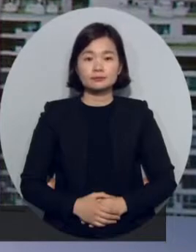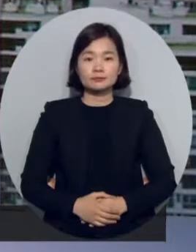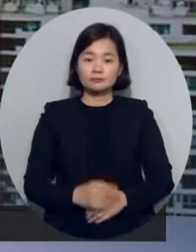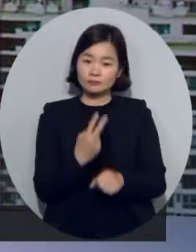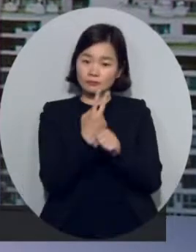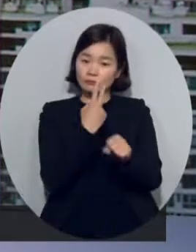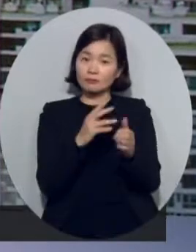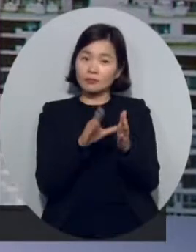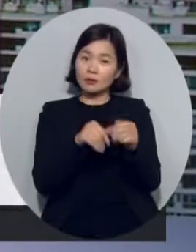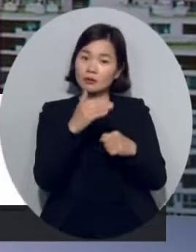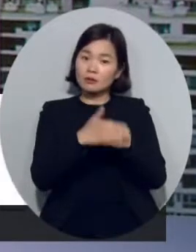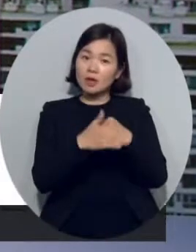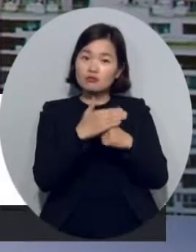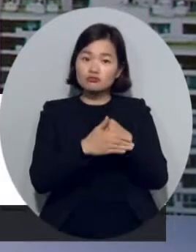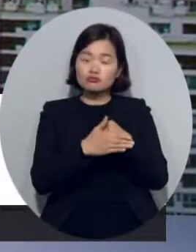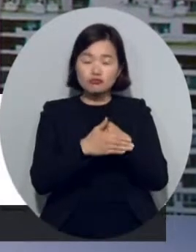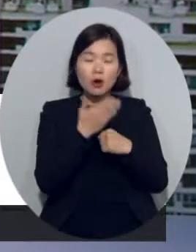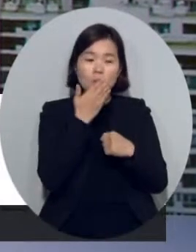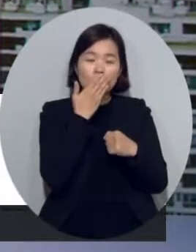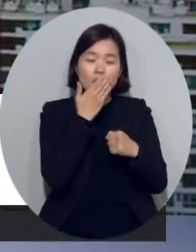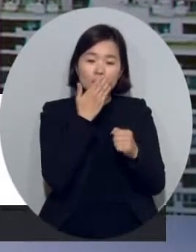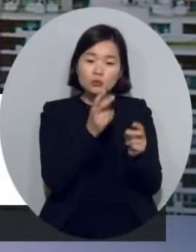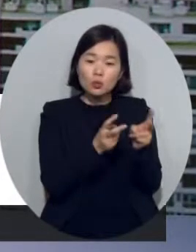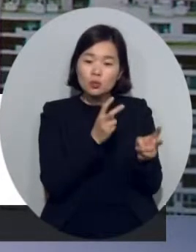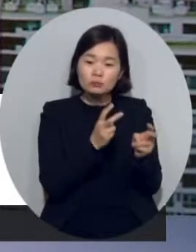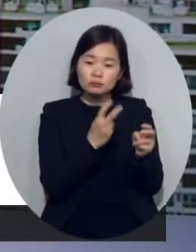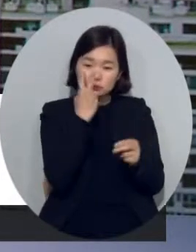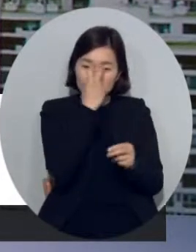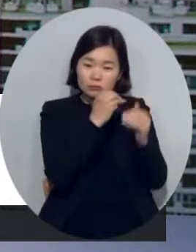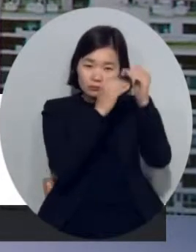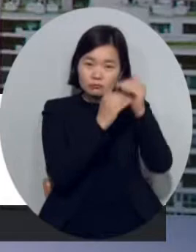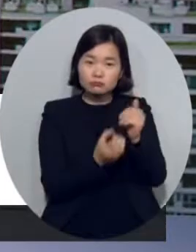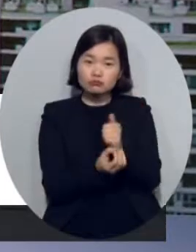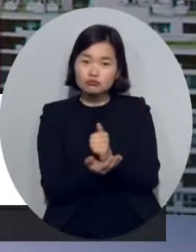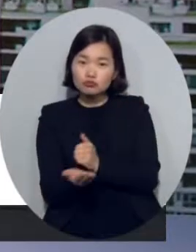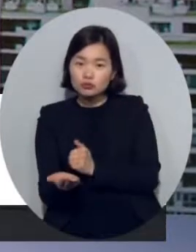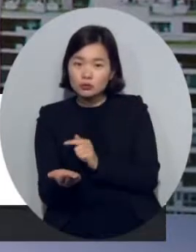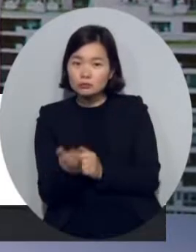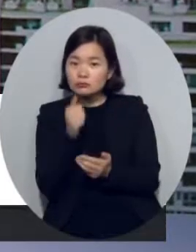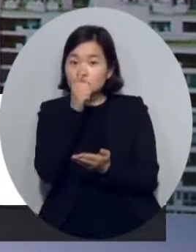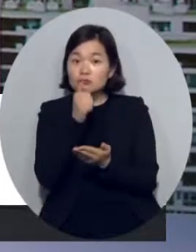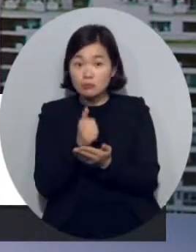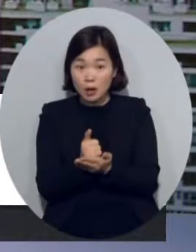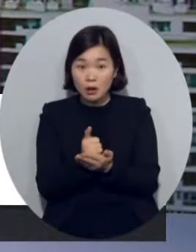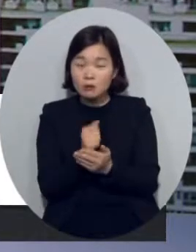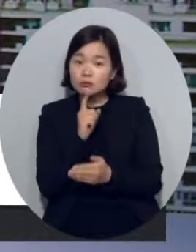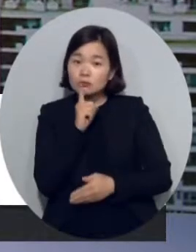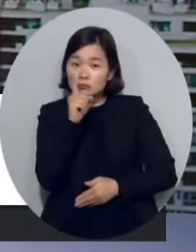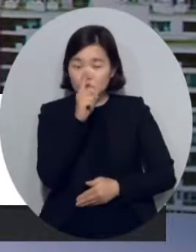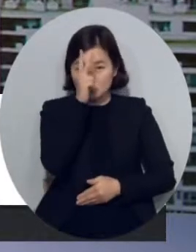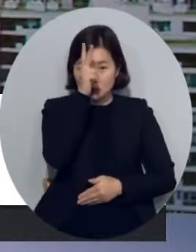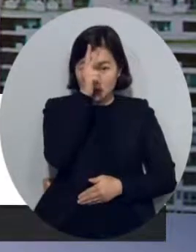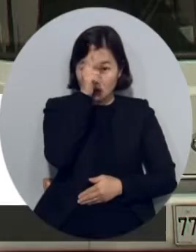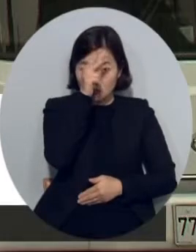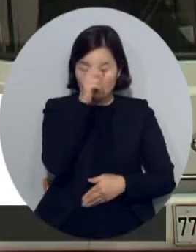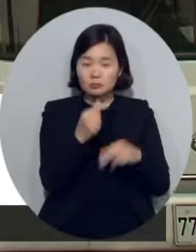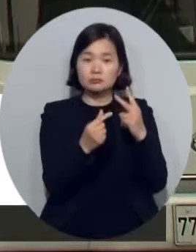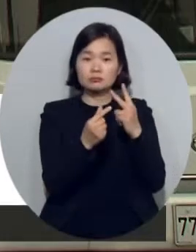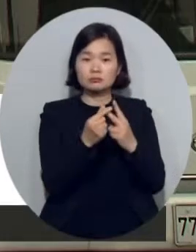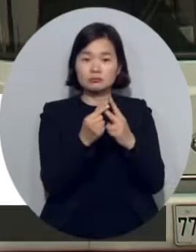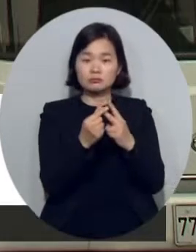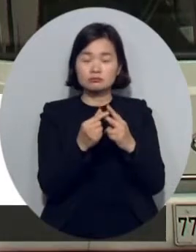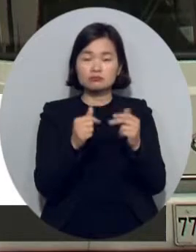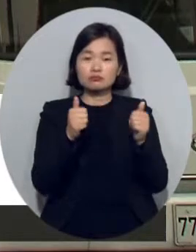2년 전 대구의 한 식품업체 와 관련한 수사 내용을 유출한 혐의로 재판에 넘겨진 경찰 간부들이 2심에서 도 무죄를